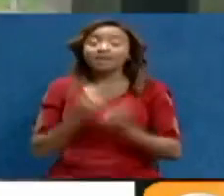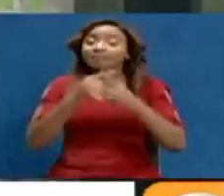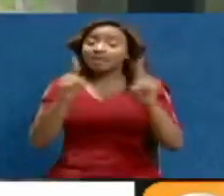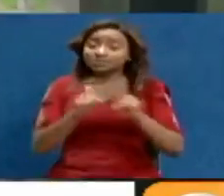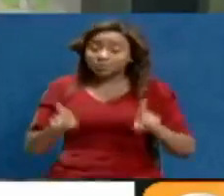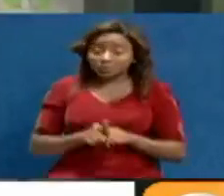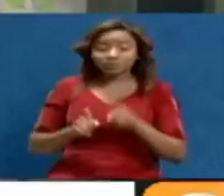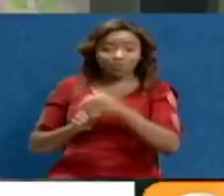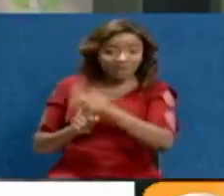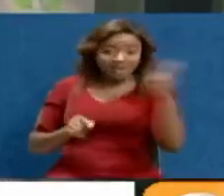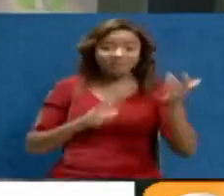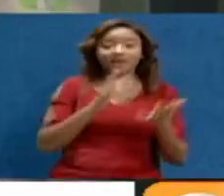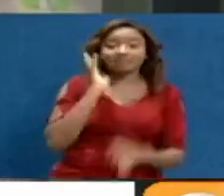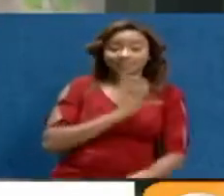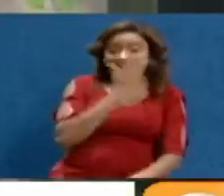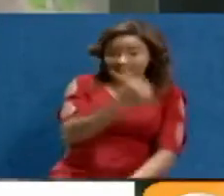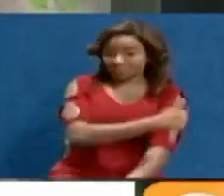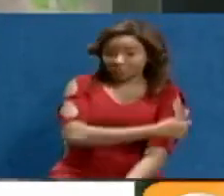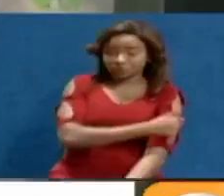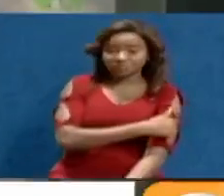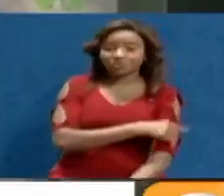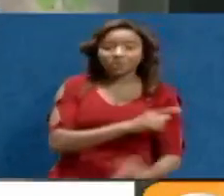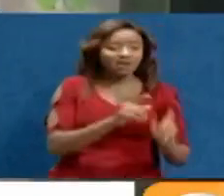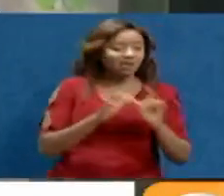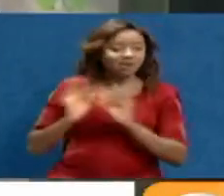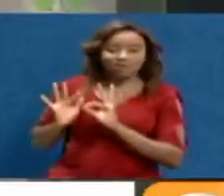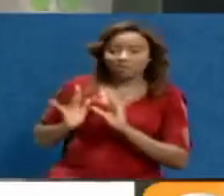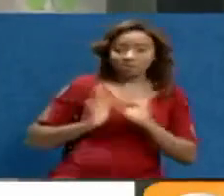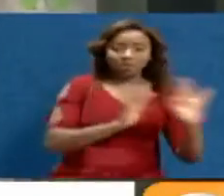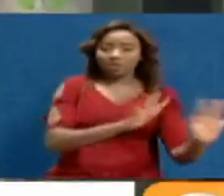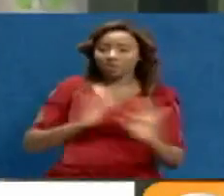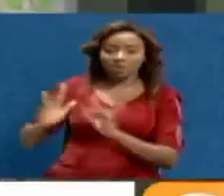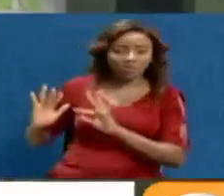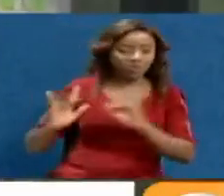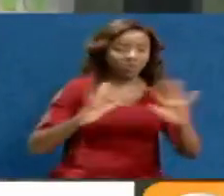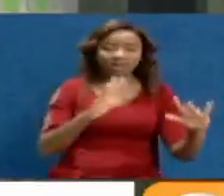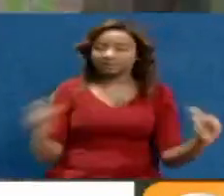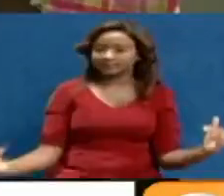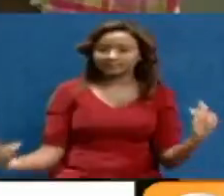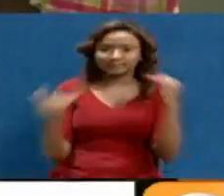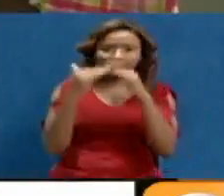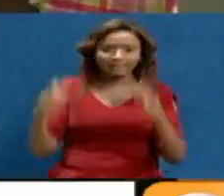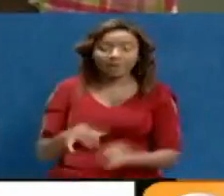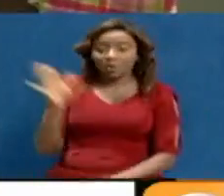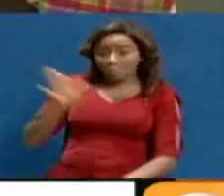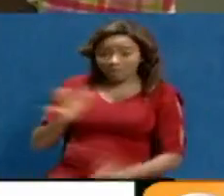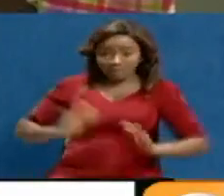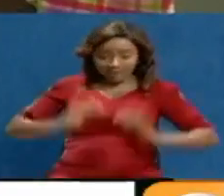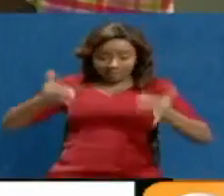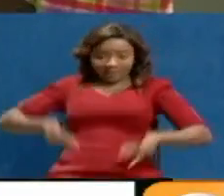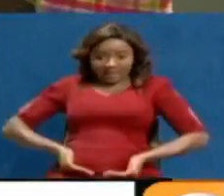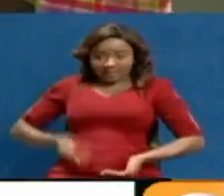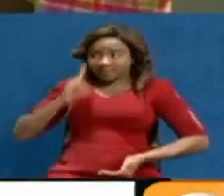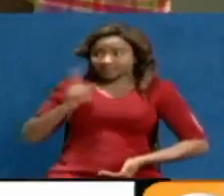Lakini katika hospitali ya rufaa ya Kenyatta, msogamano wa wagonjwa huko ndio umekithiri. Wanawake